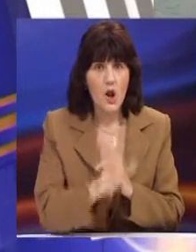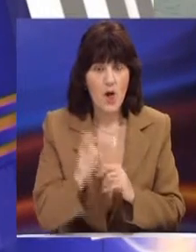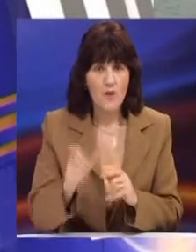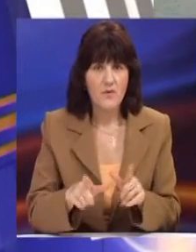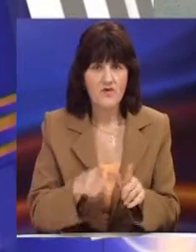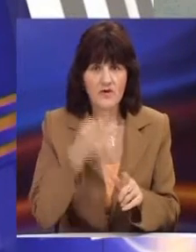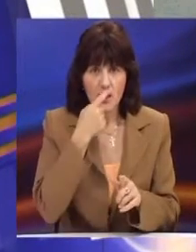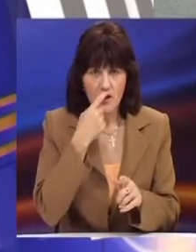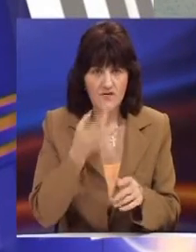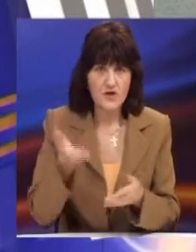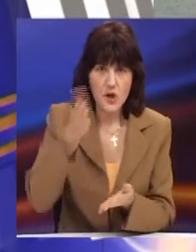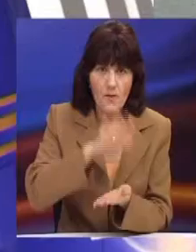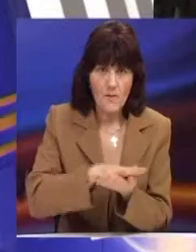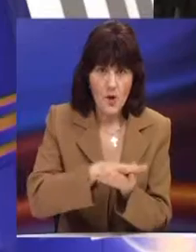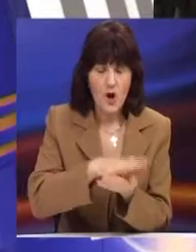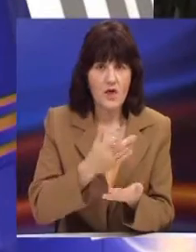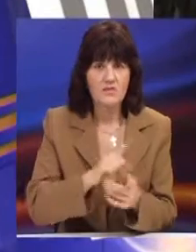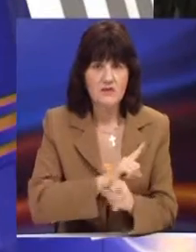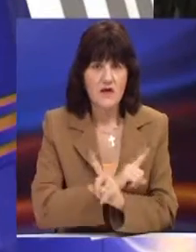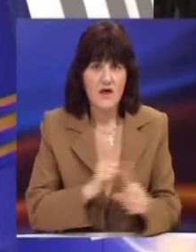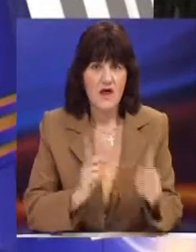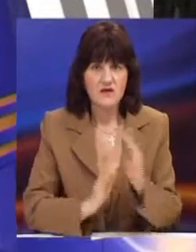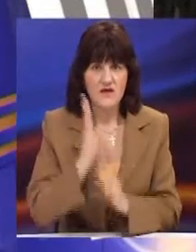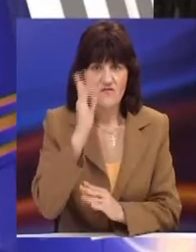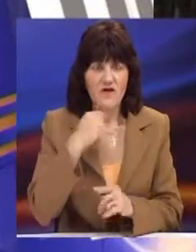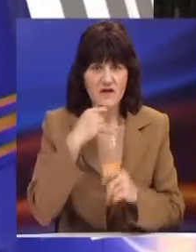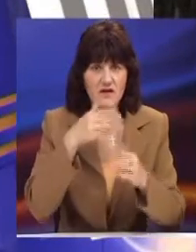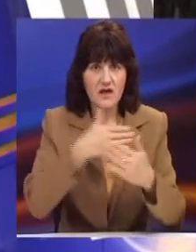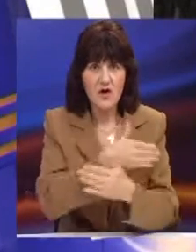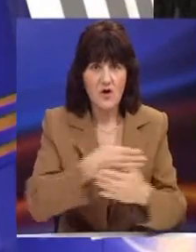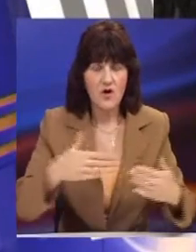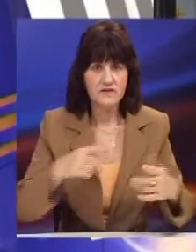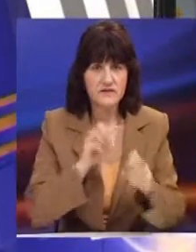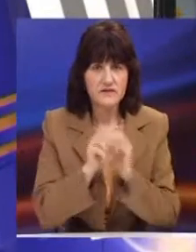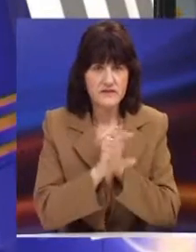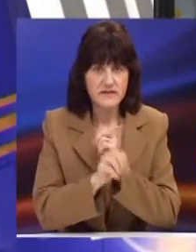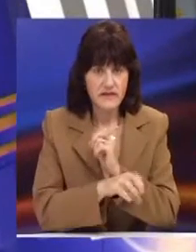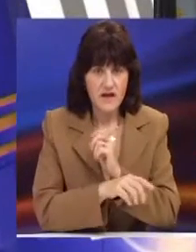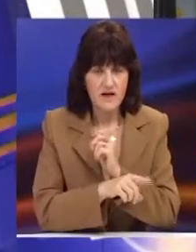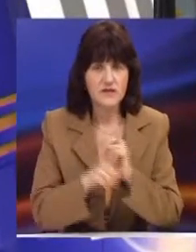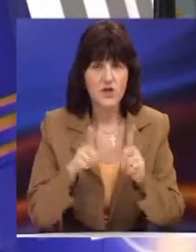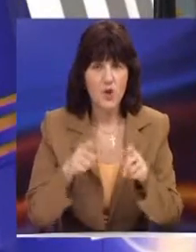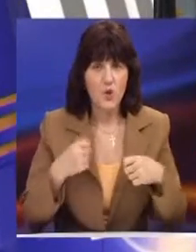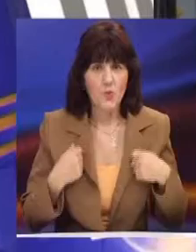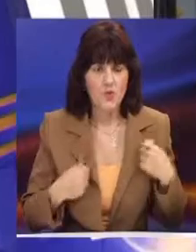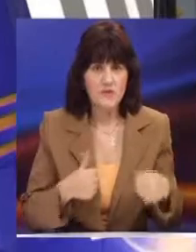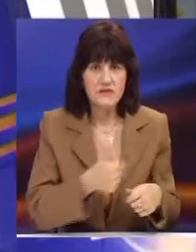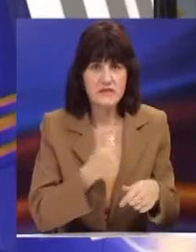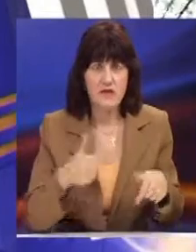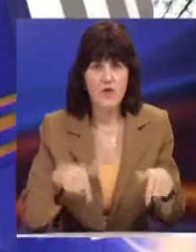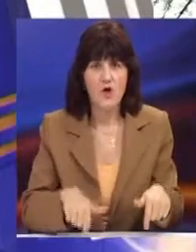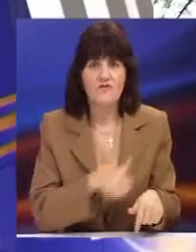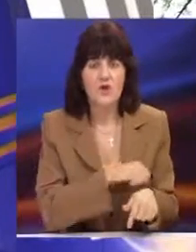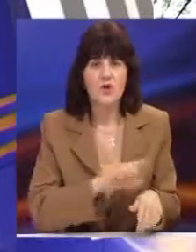sa šina, šahti, poklopci, vertikalna i horizontalna saobraćajna signalizacija. U Subotici je samo ove godine